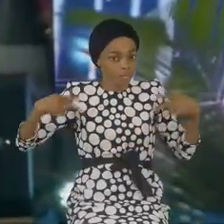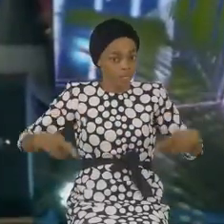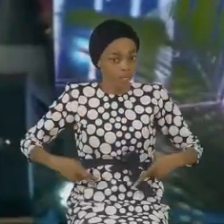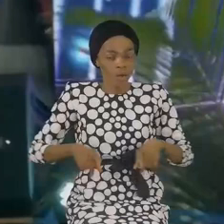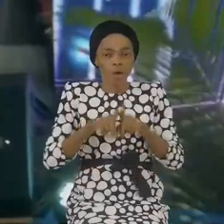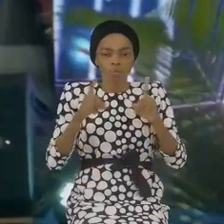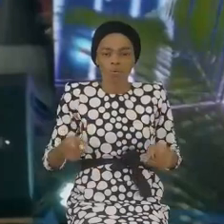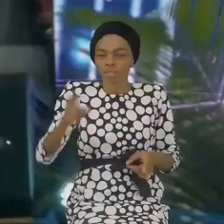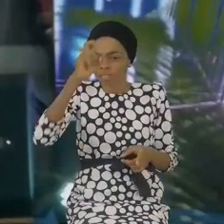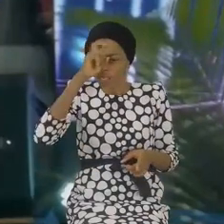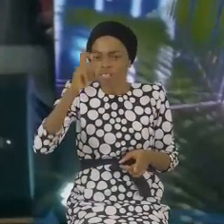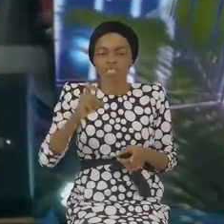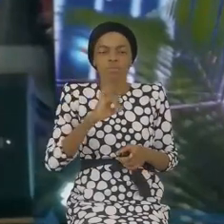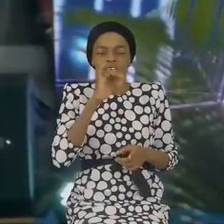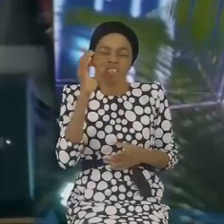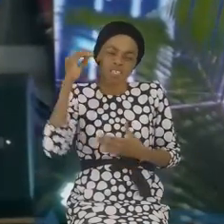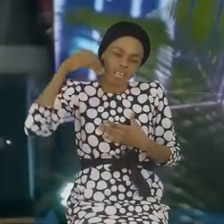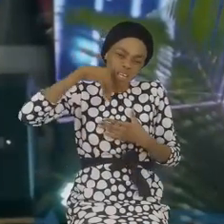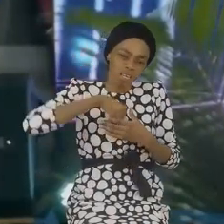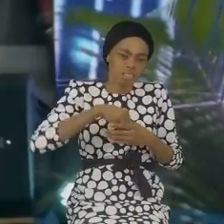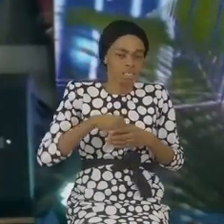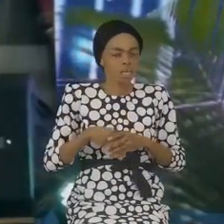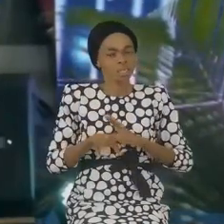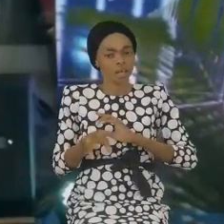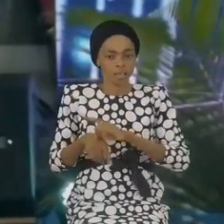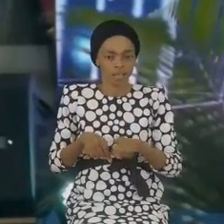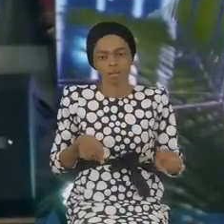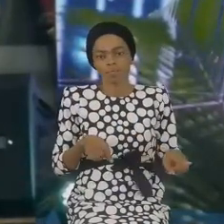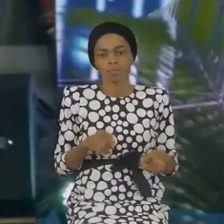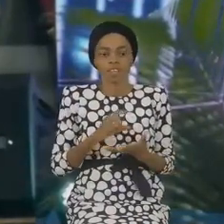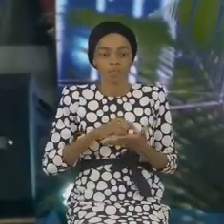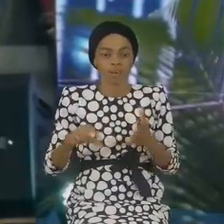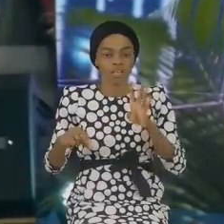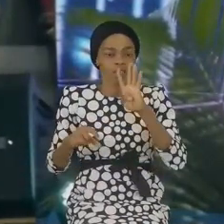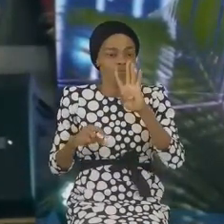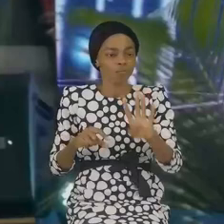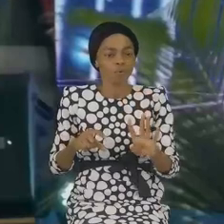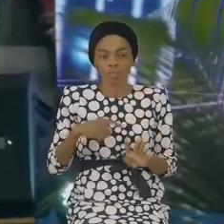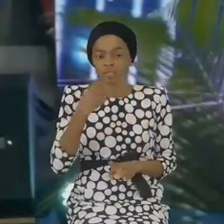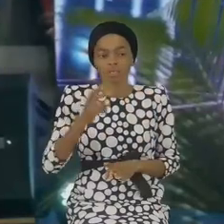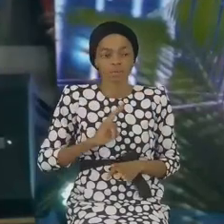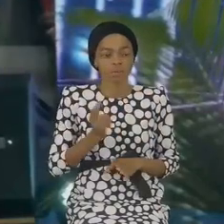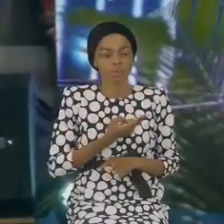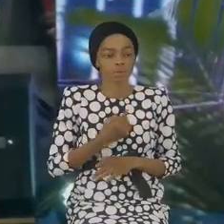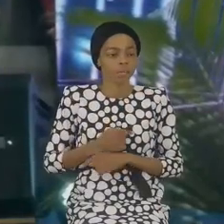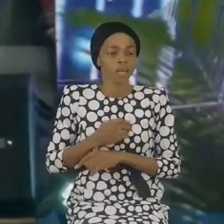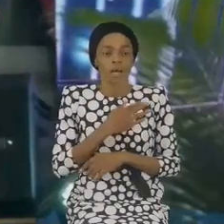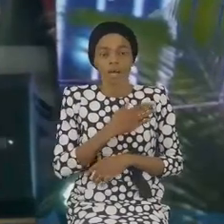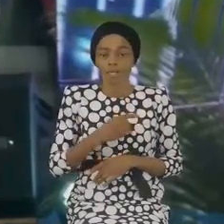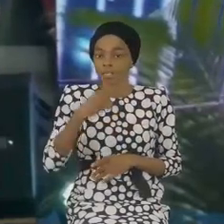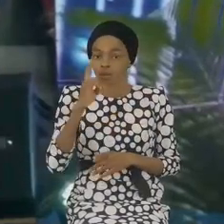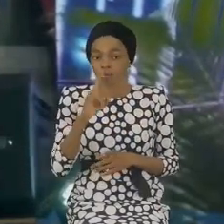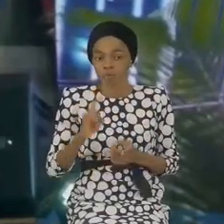encore très très présent dans leur cœur. Verset 4. Pour verset 4, et il se dit l'un à l'autre, nommons